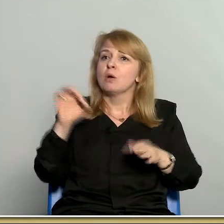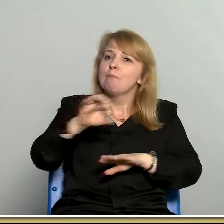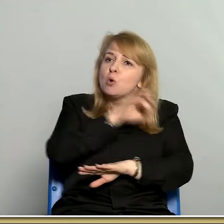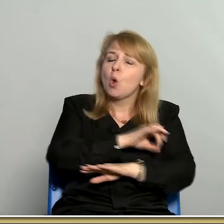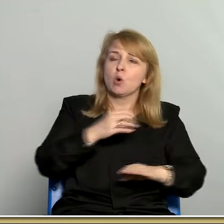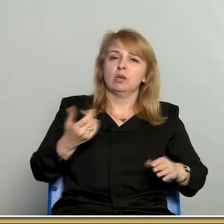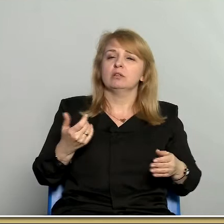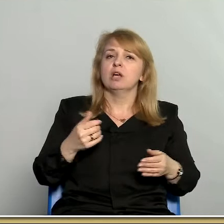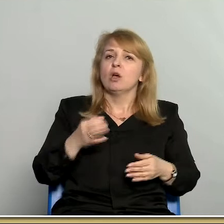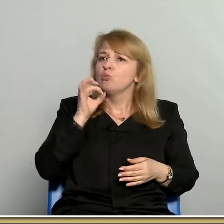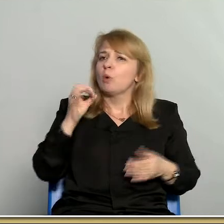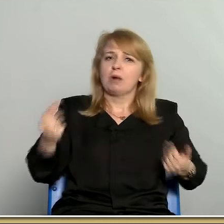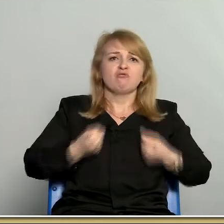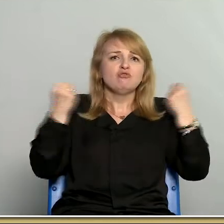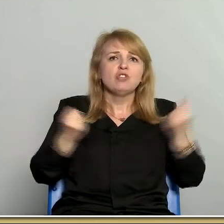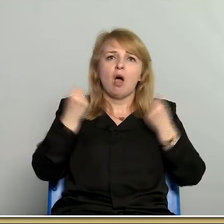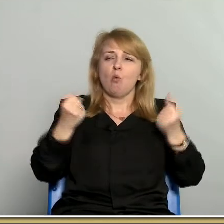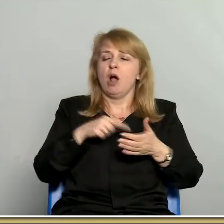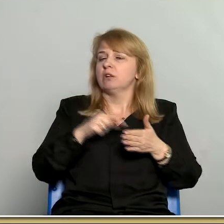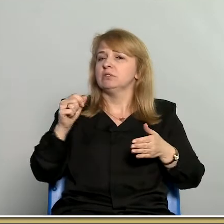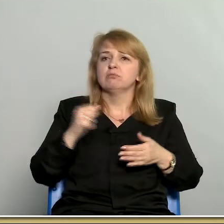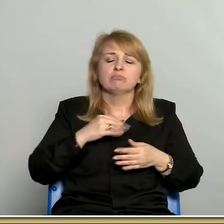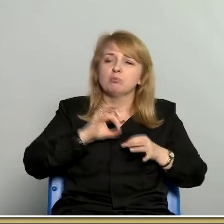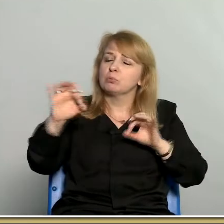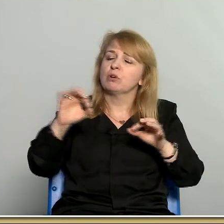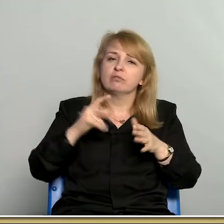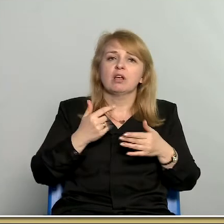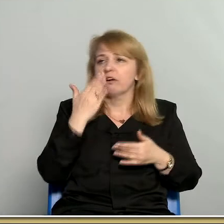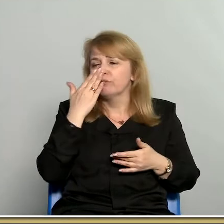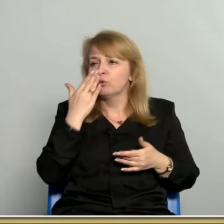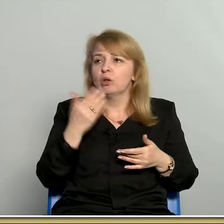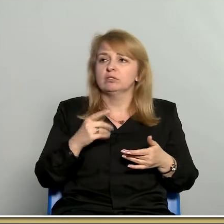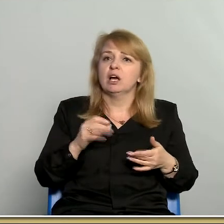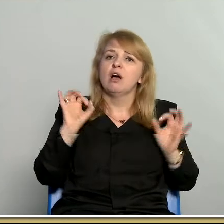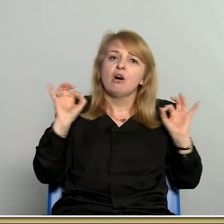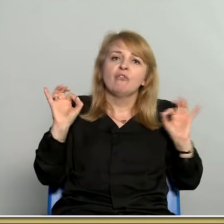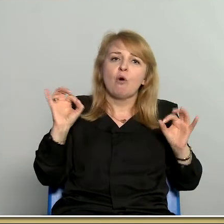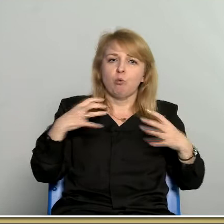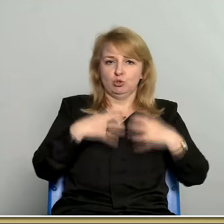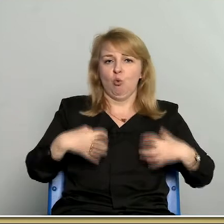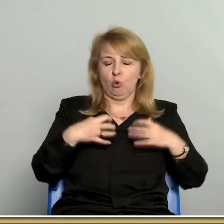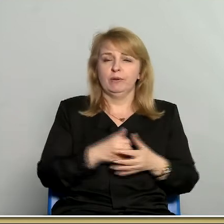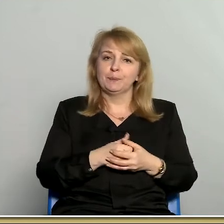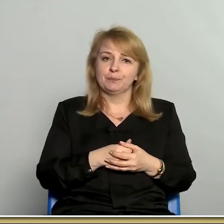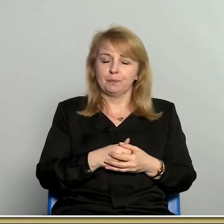ograniczających negatywne oddziaływanie ruchu turystycznego i promujących lokalne zasoby przyrodnicze.